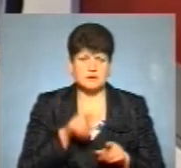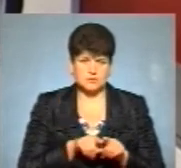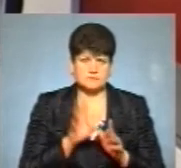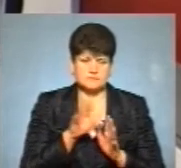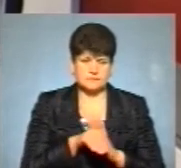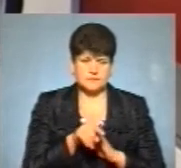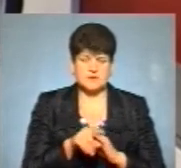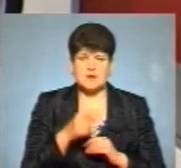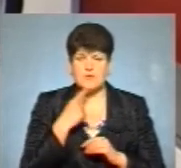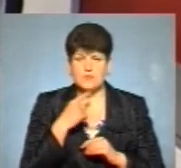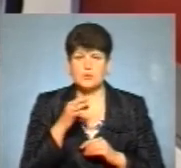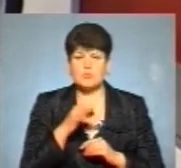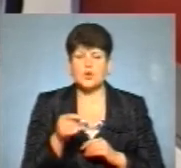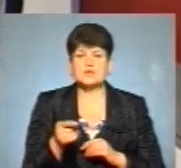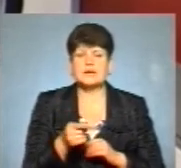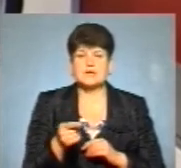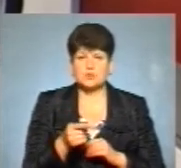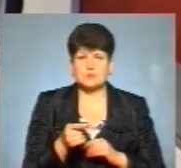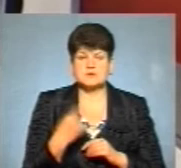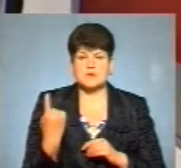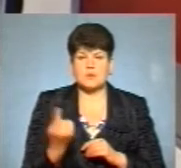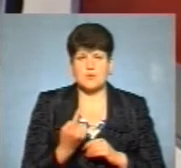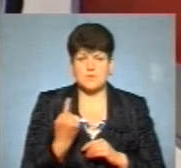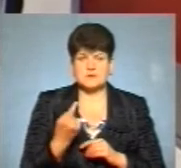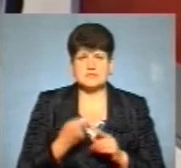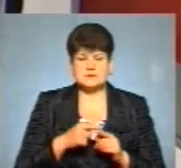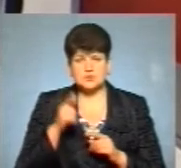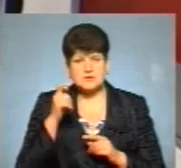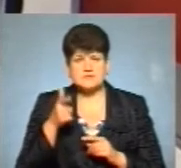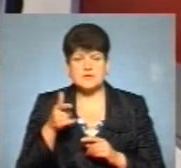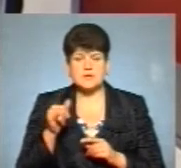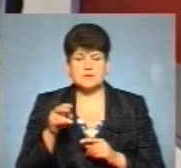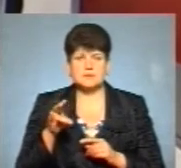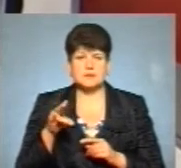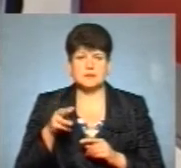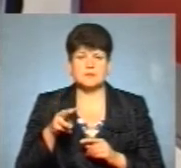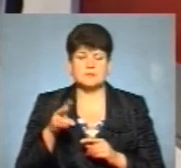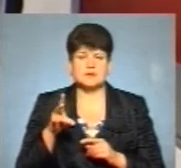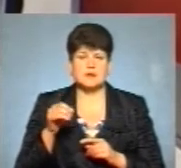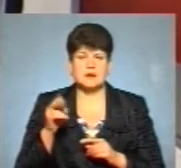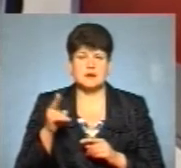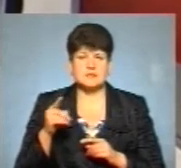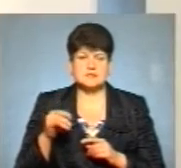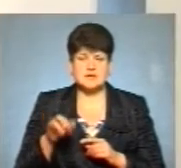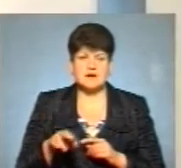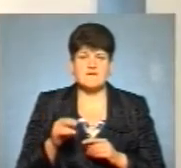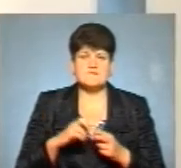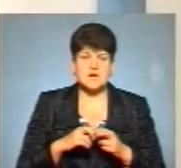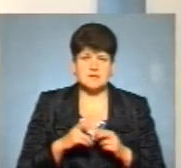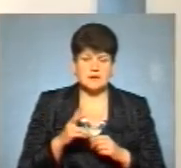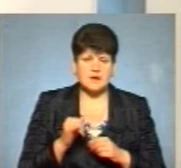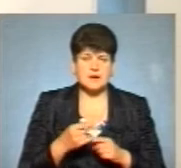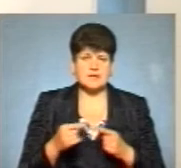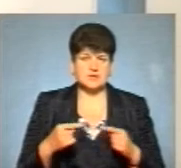говорю про Тернопільські і області, це Чортківська гімназія, це Тернопільська гімназія Франка і інші